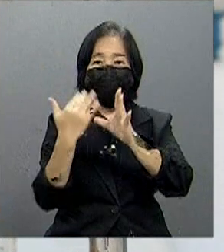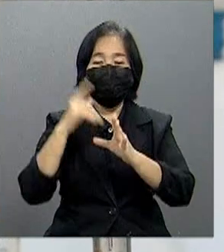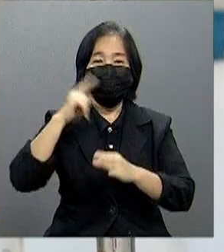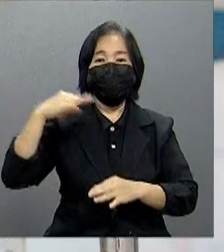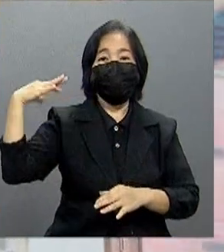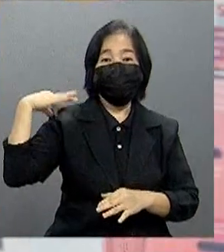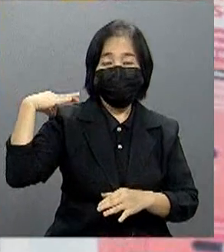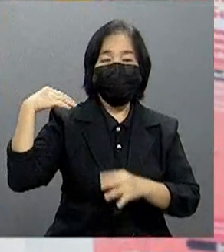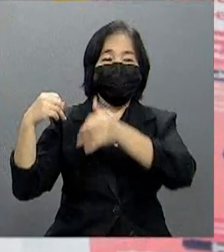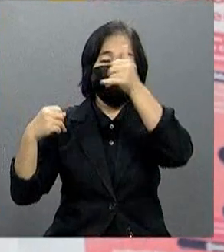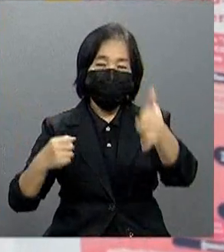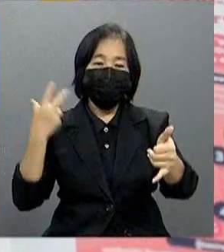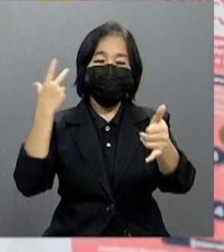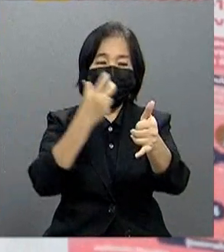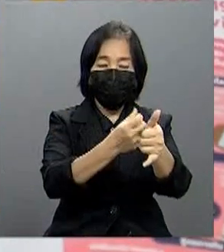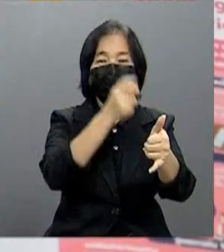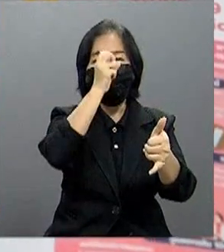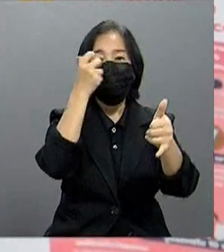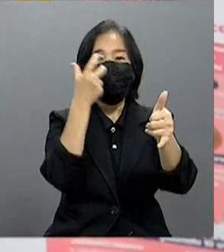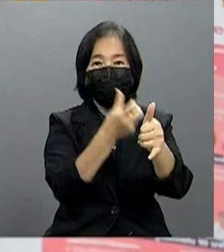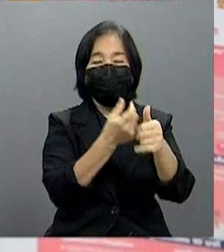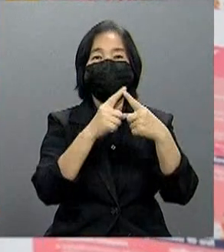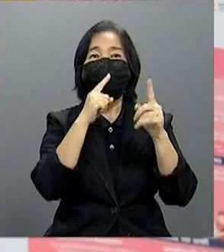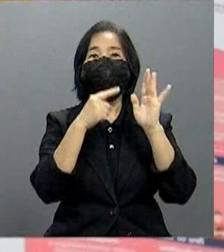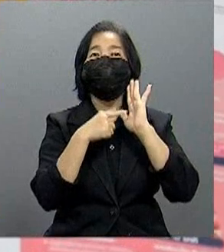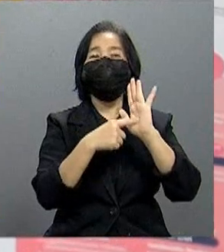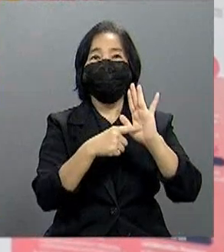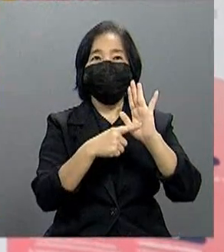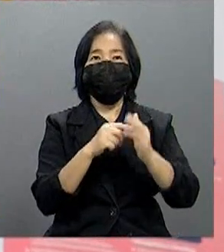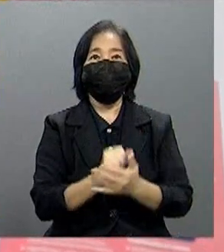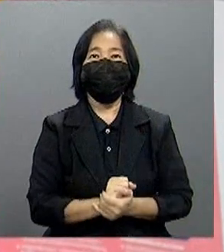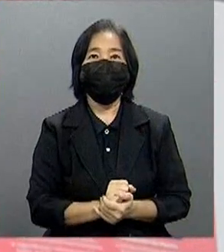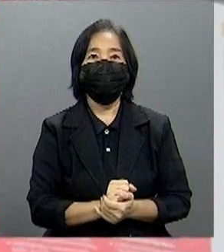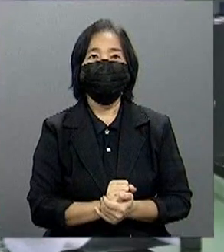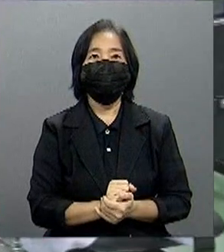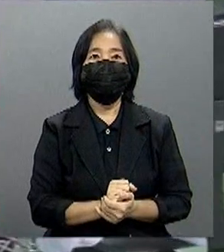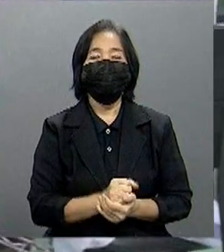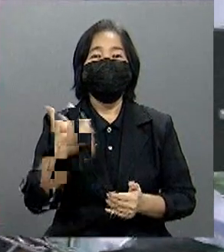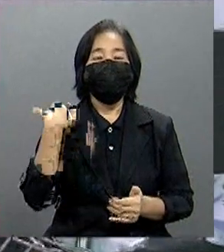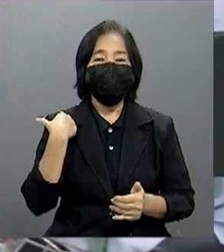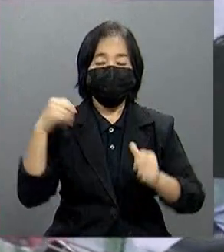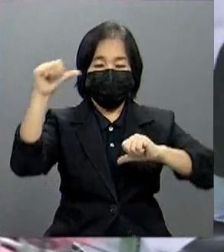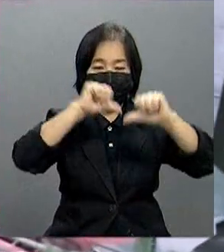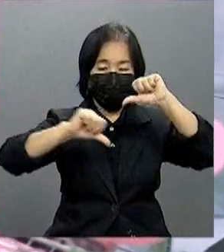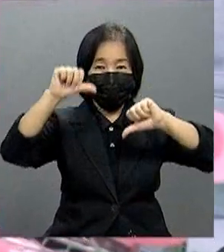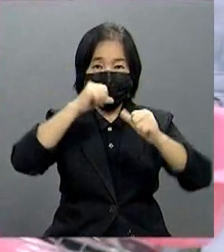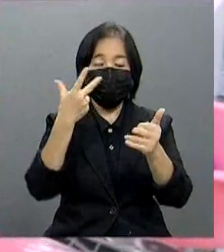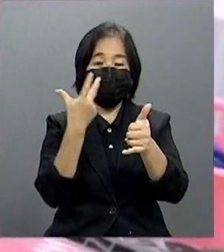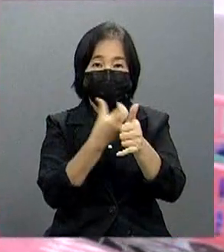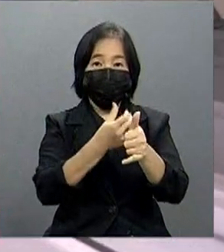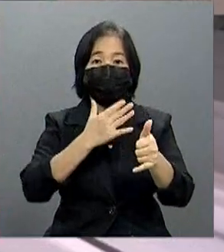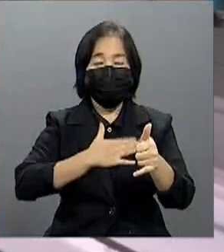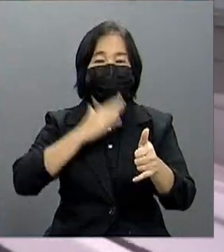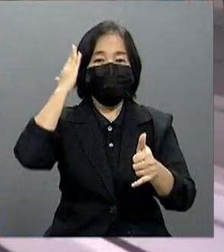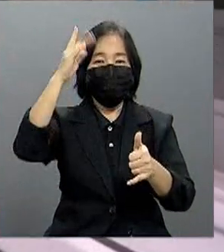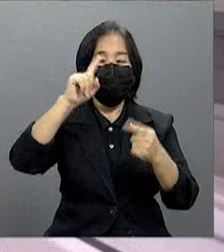ในสัตว์ทดลองอย่างเช่นการที่เรานำวัคซีนของเราไปฉีดเข็ม3ในลิงที่ได้รับวัคซีนของเรา